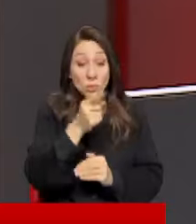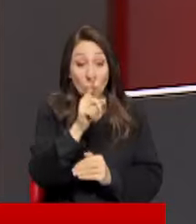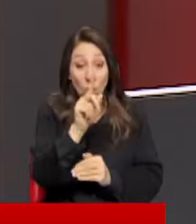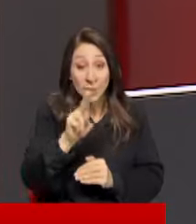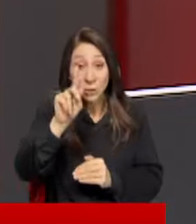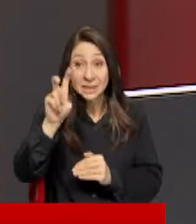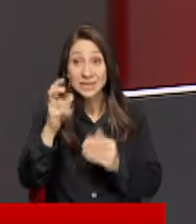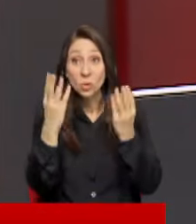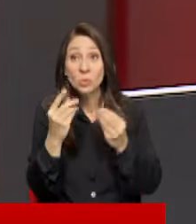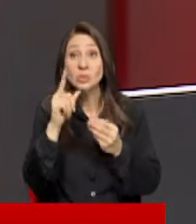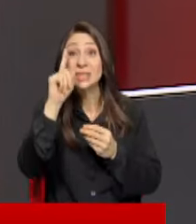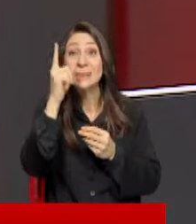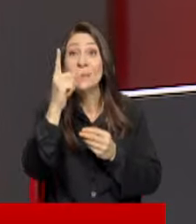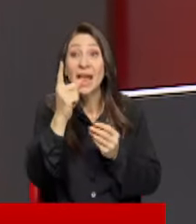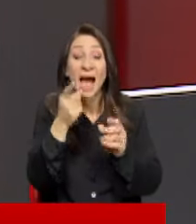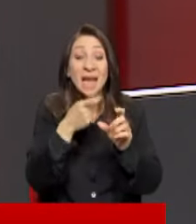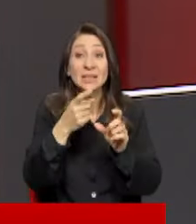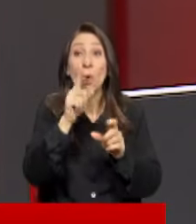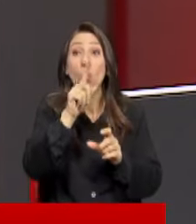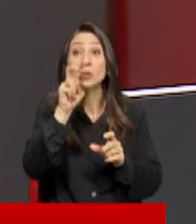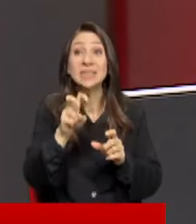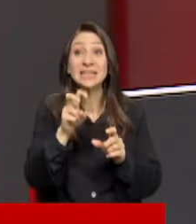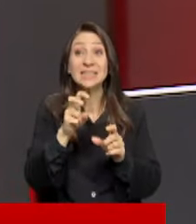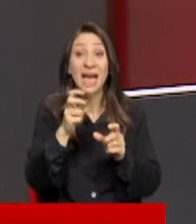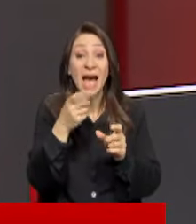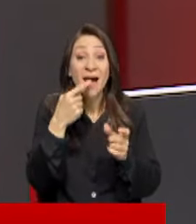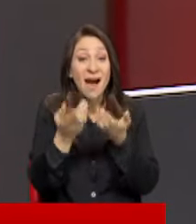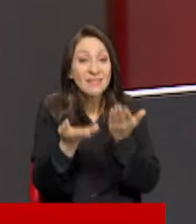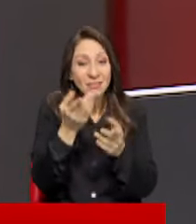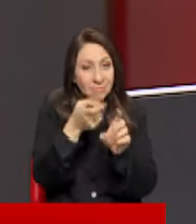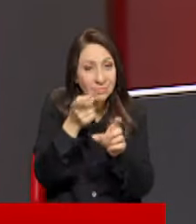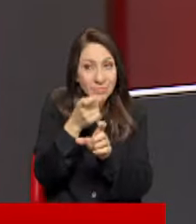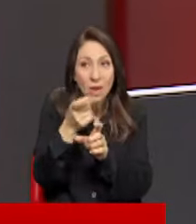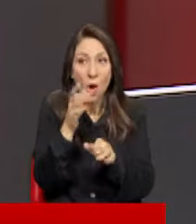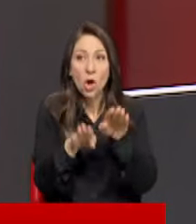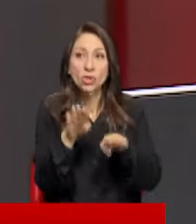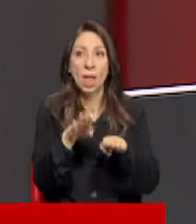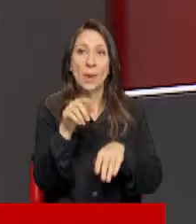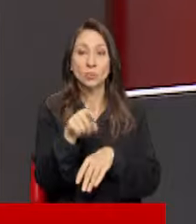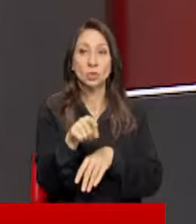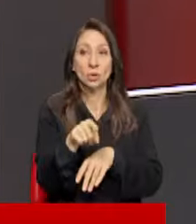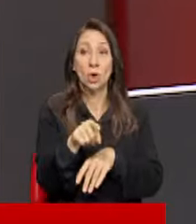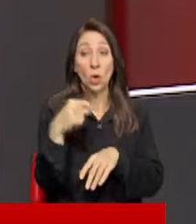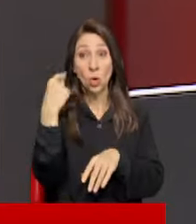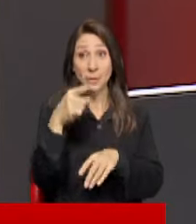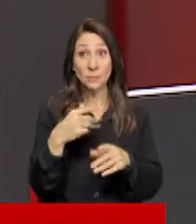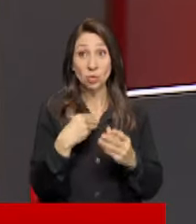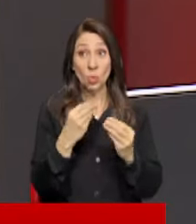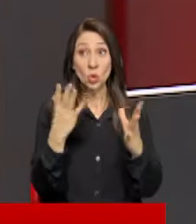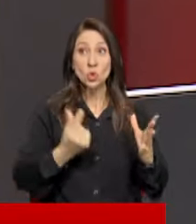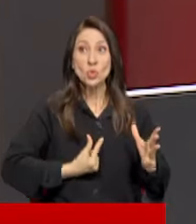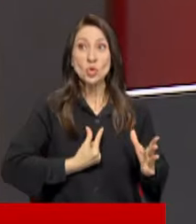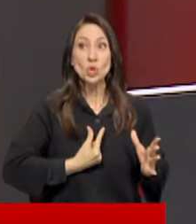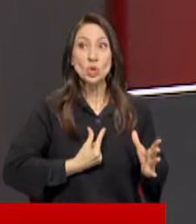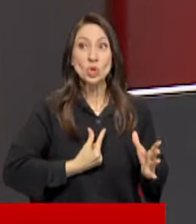oy oranı ve bu sadece bir anketin değil 18 anket şirketinin ortalamasıydı. O yüzden de biz çok büyük bir